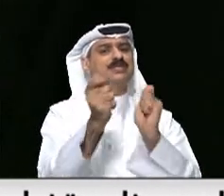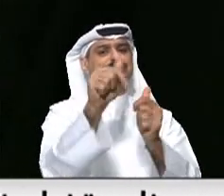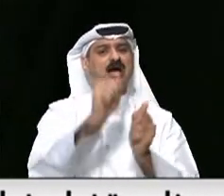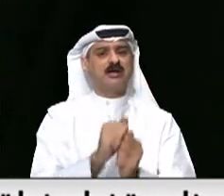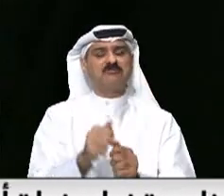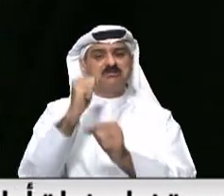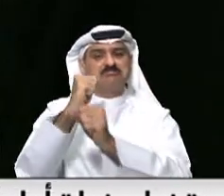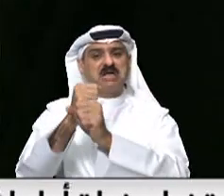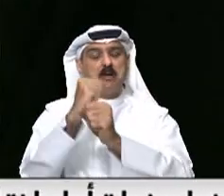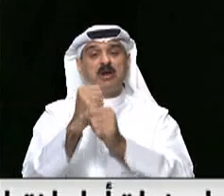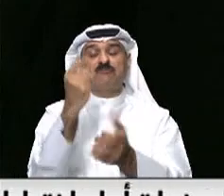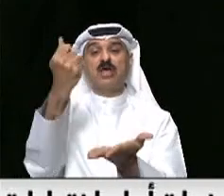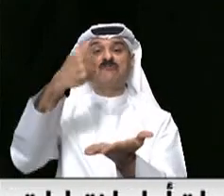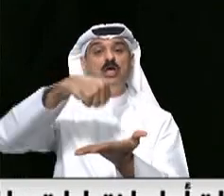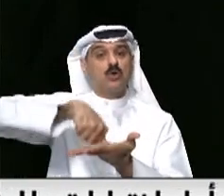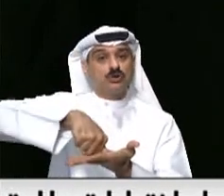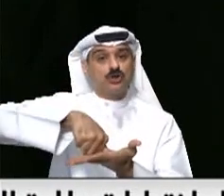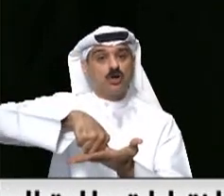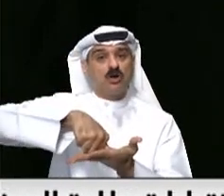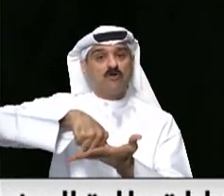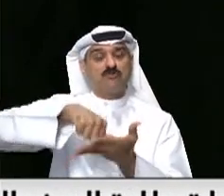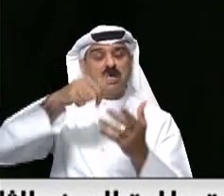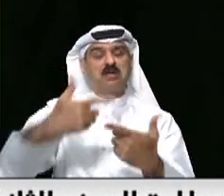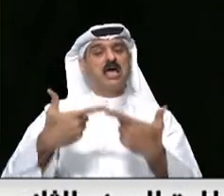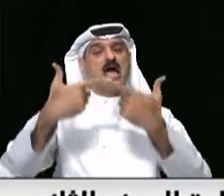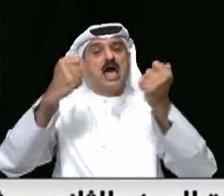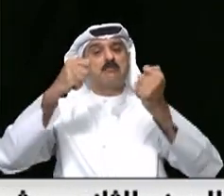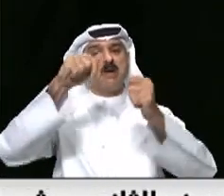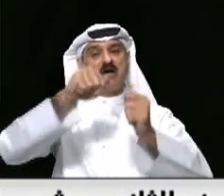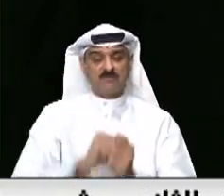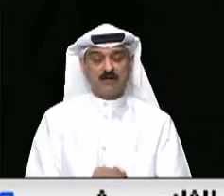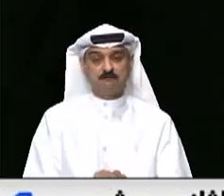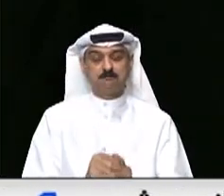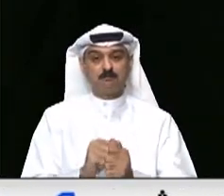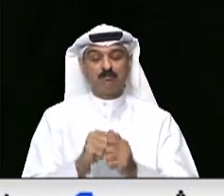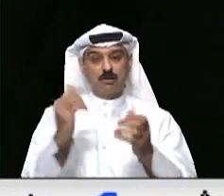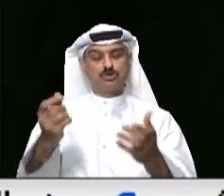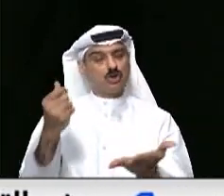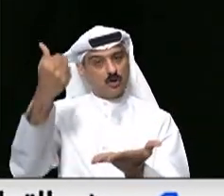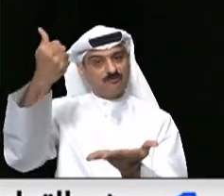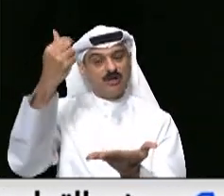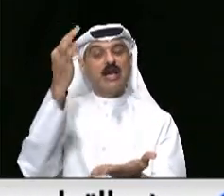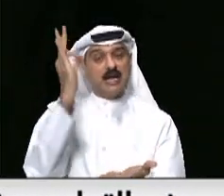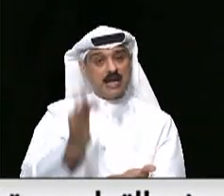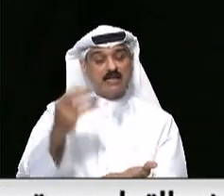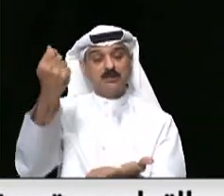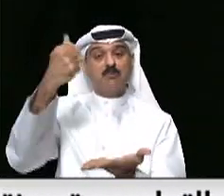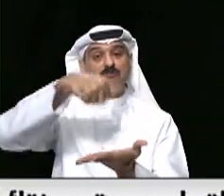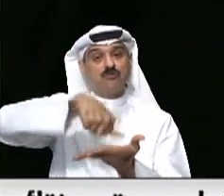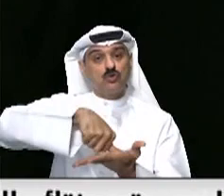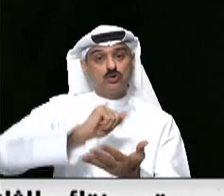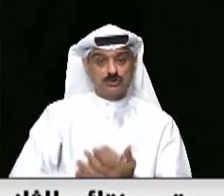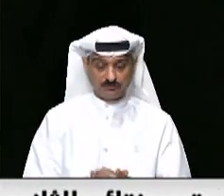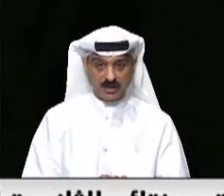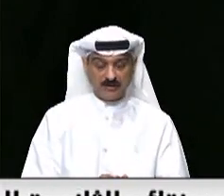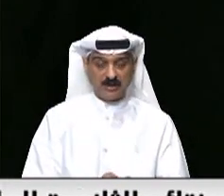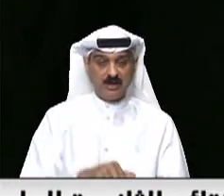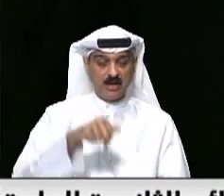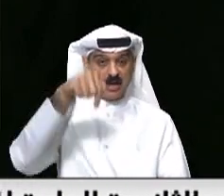العمل الذي تقوم به هو القتال، والقتال مقابل أجر، ومن يرأسها هو بريغوجين.